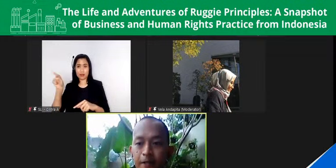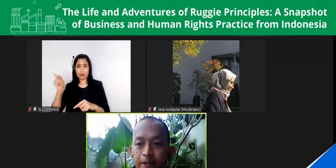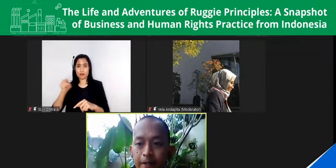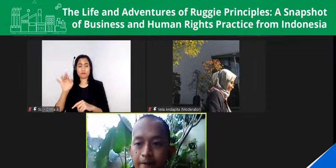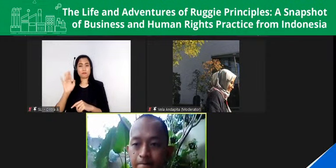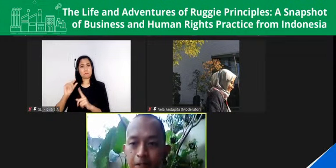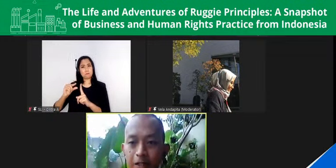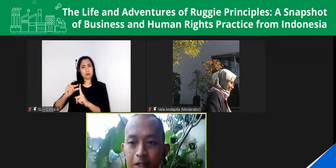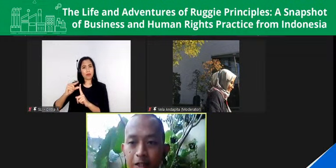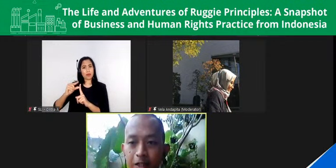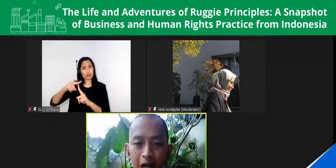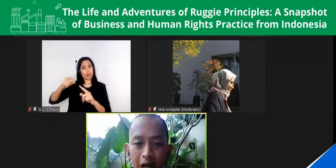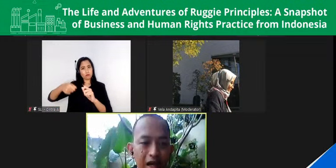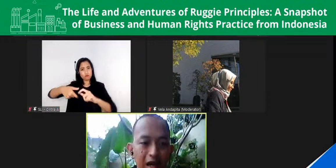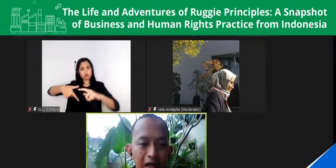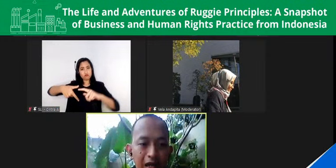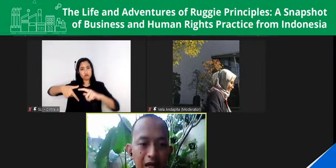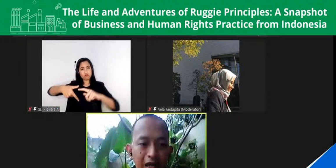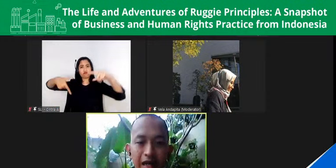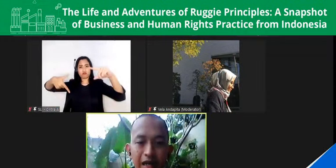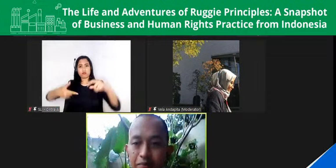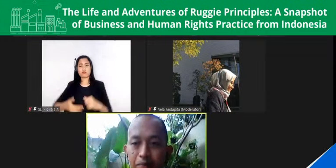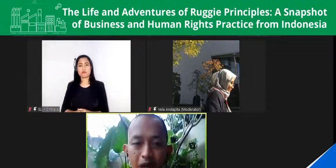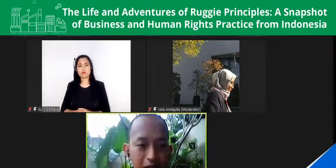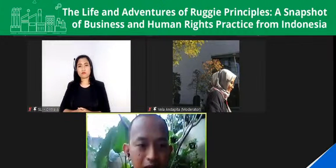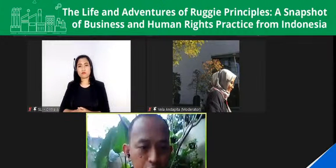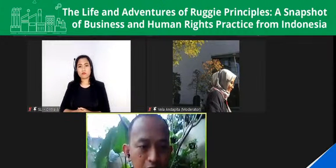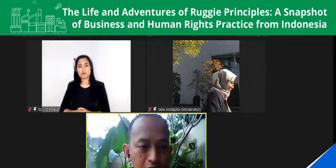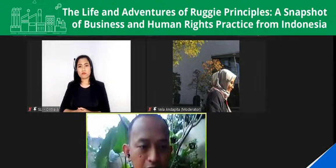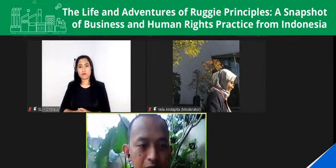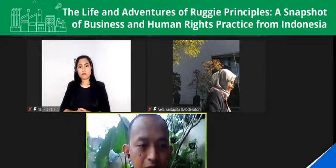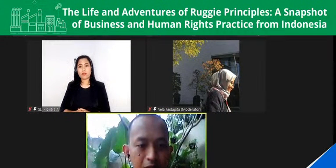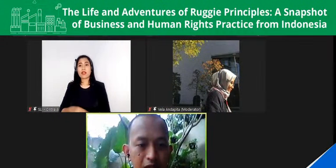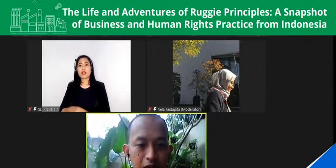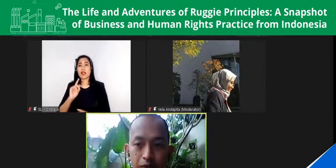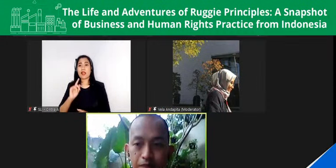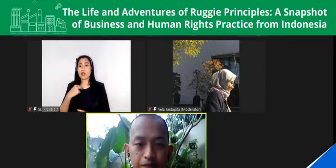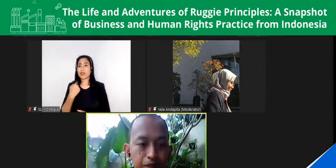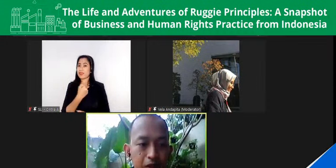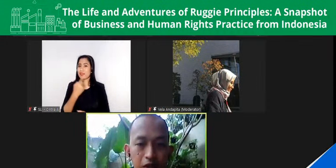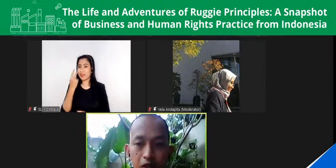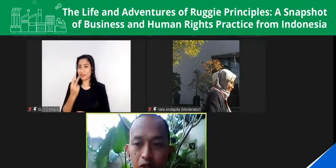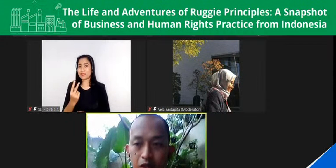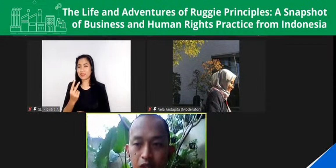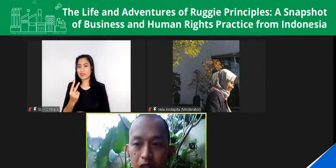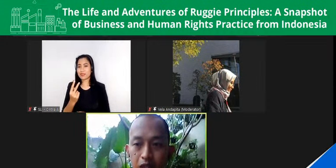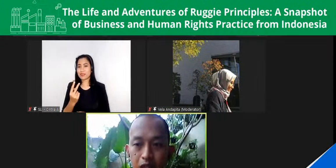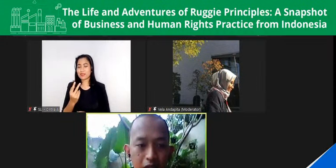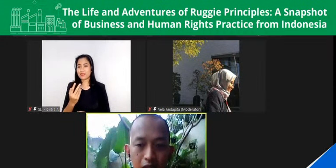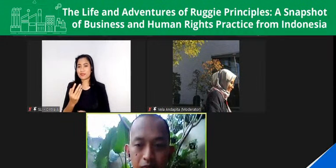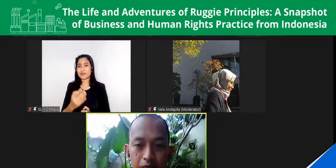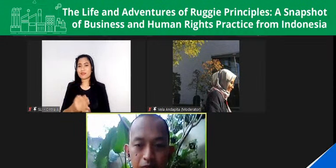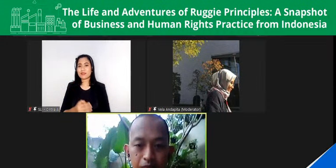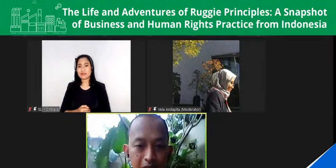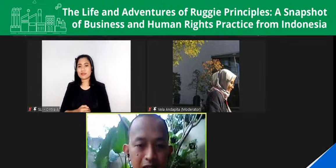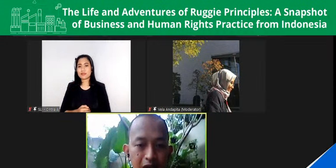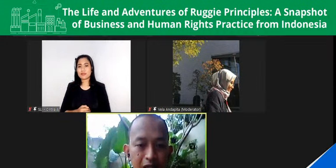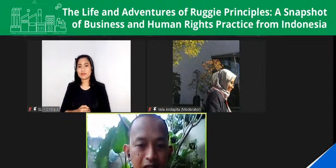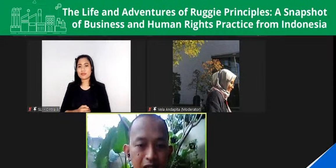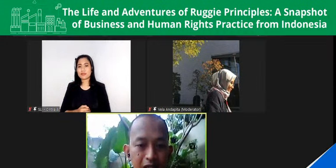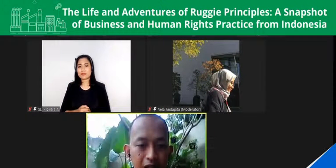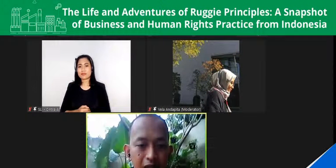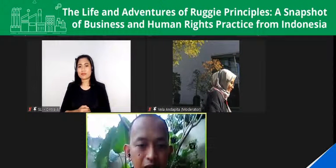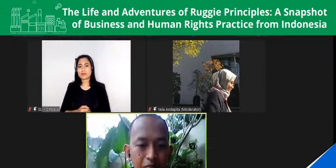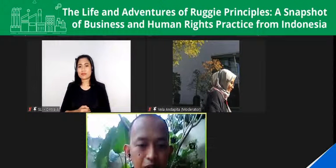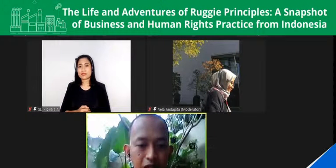saya jadi kalau kita lihat Bapak Ibu sekalian teman-teman e di pekerjaan kita